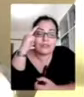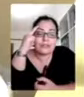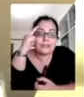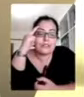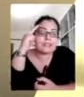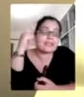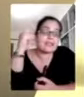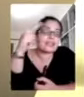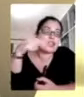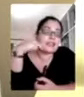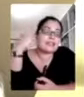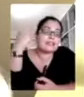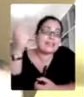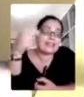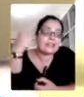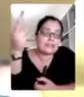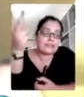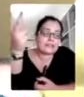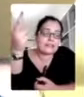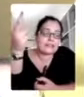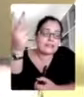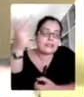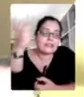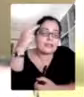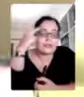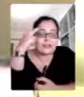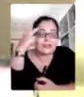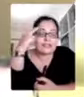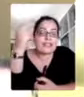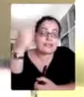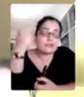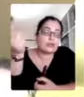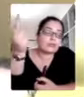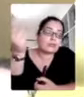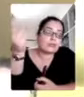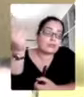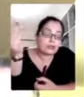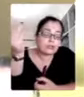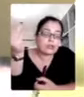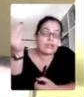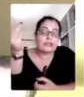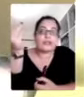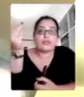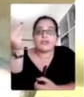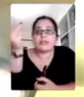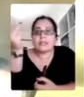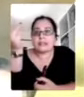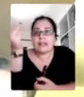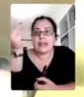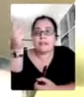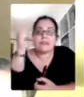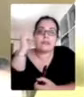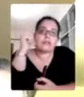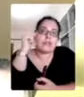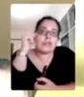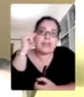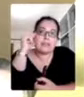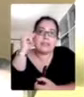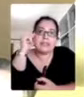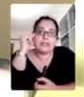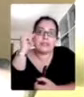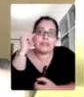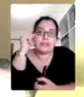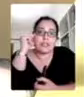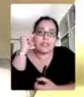Yani söylediğimiz şeyleri deneyimleyin ve kendi doğrunuzu bulun. Çünkü benim kahve mevzusunda